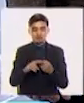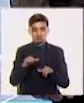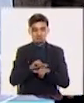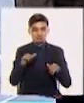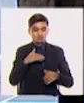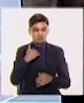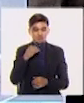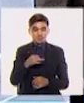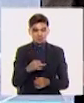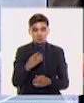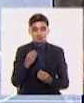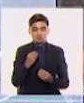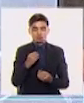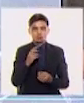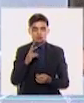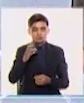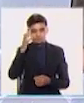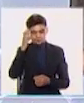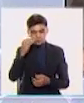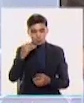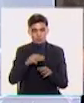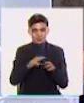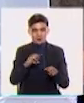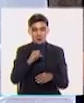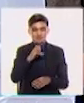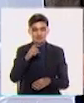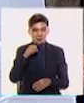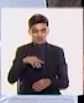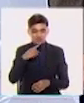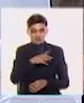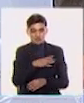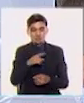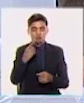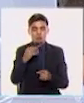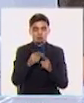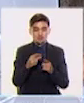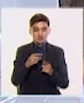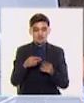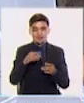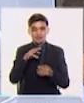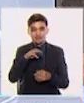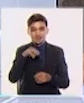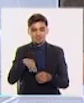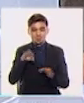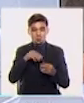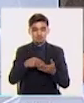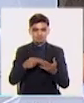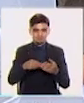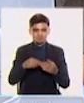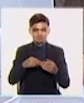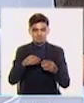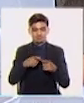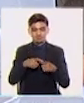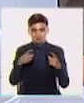шығарылған. Сондай-ақ, білім және ғылым министрі Асхат Аймағамбетовтің сөзінше, ұлттық бірыңғай тестілеуге бірнеше жаңашылдық енгізіліпті. Мәселен,